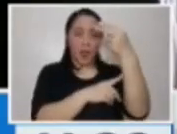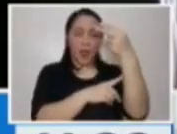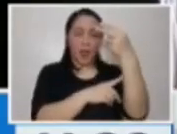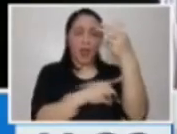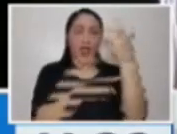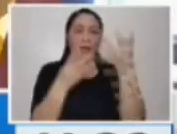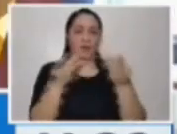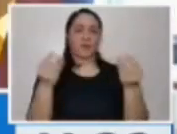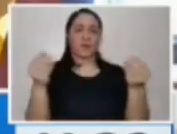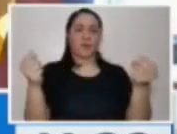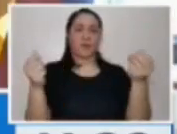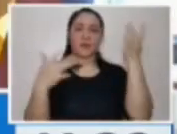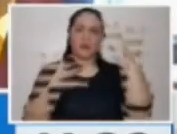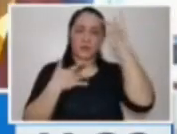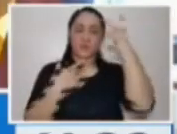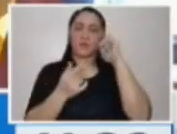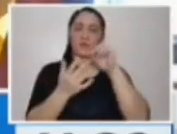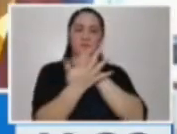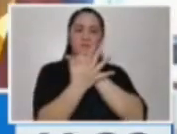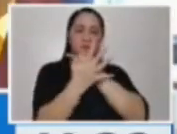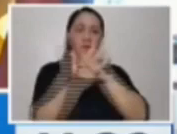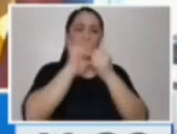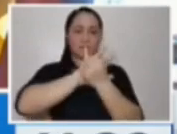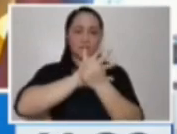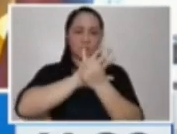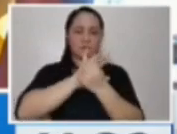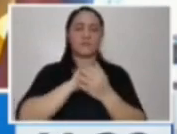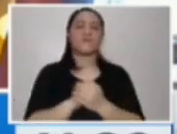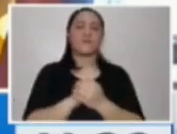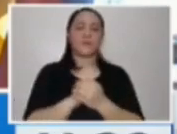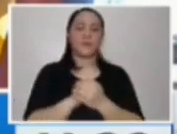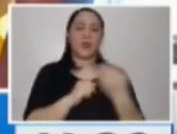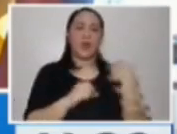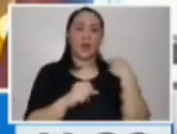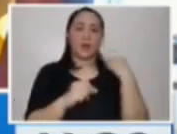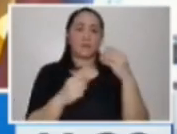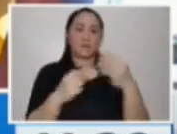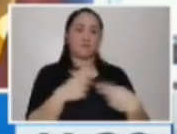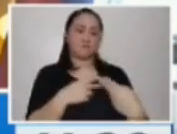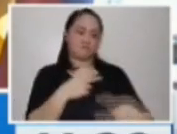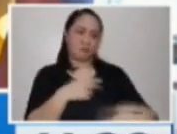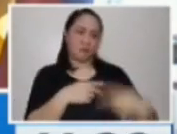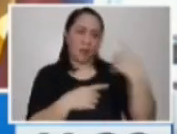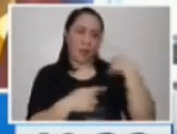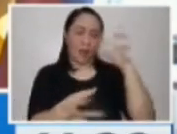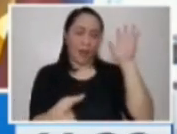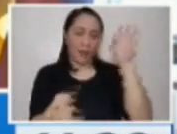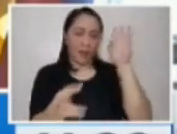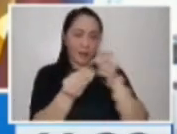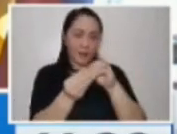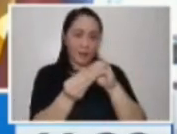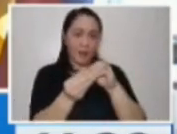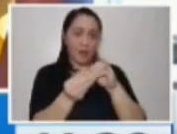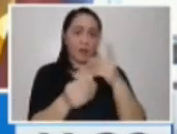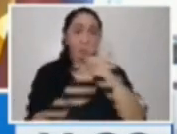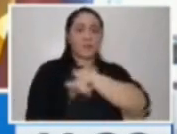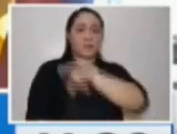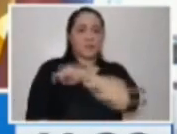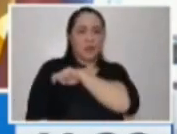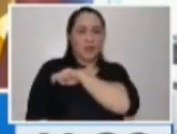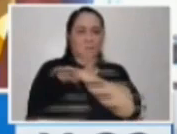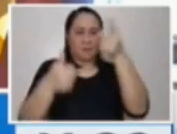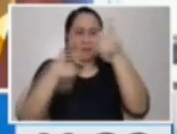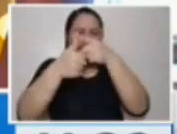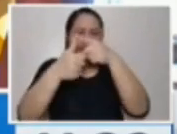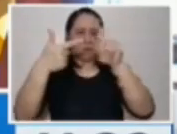sir. Good morning, Secretary Martin at Yusek Rocky. Good morning. Wala ba kasi?